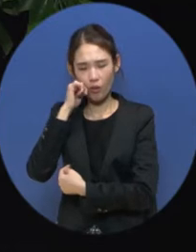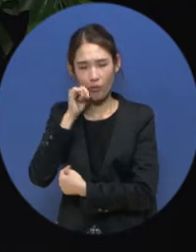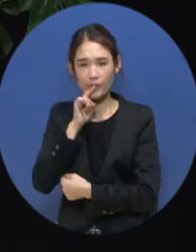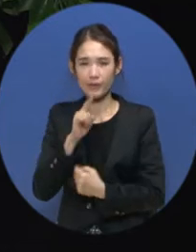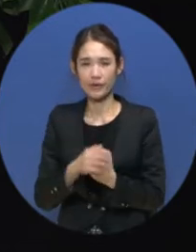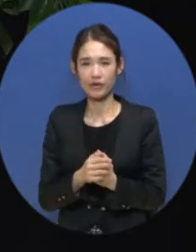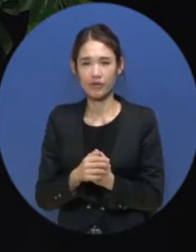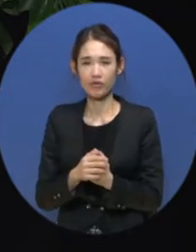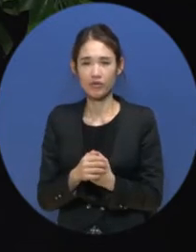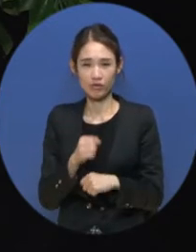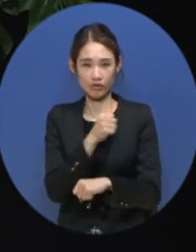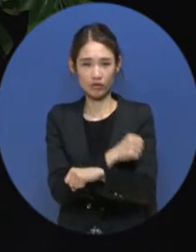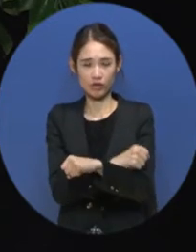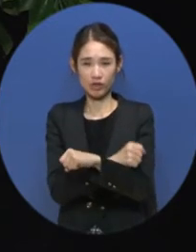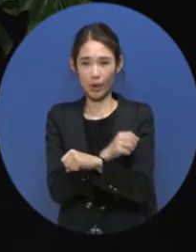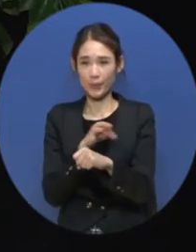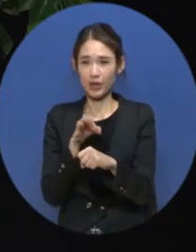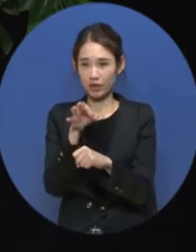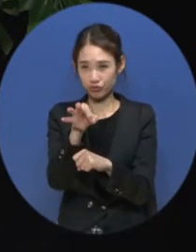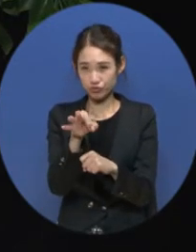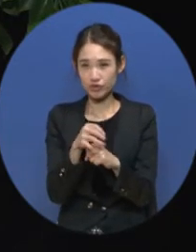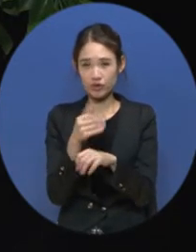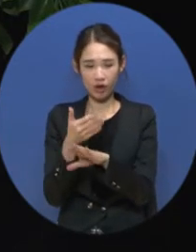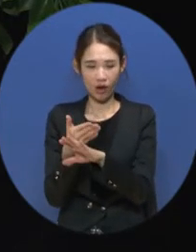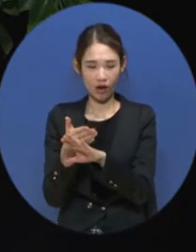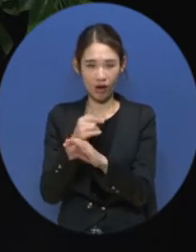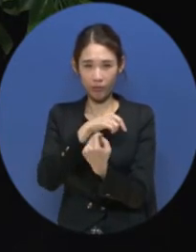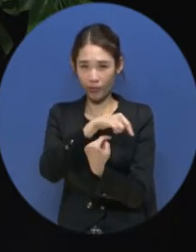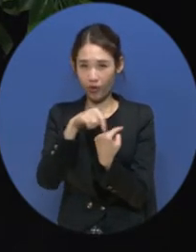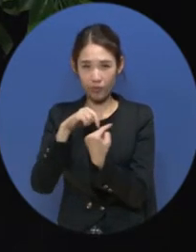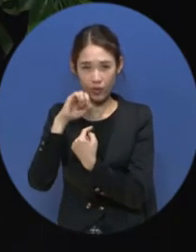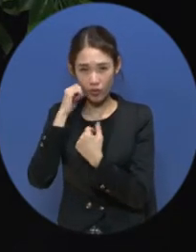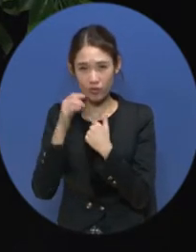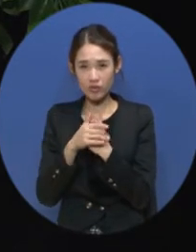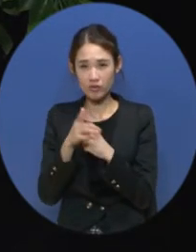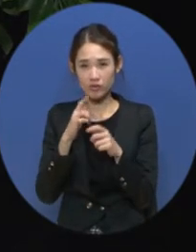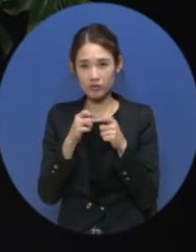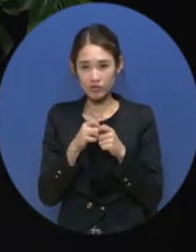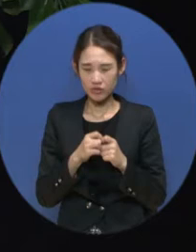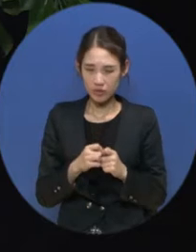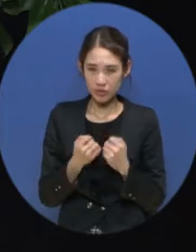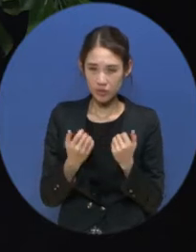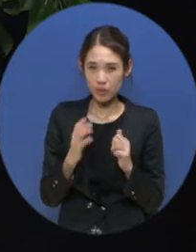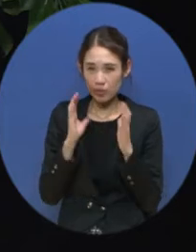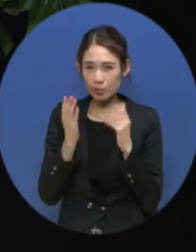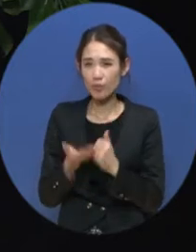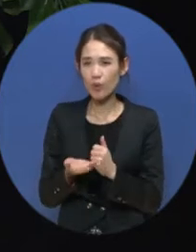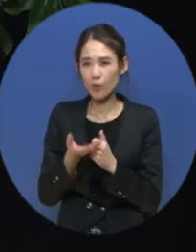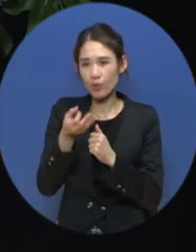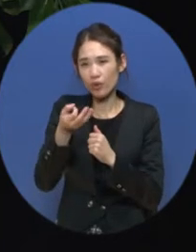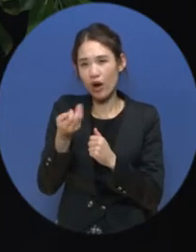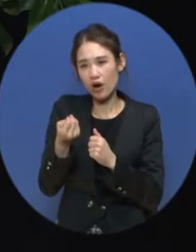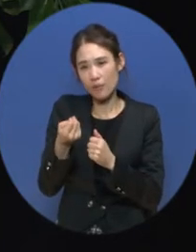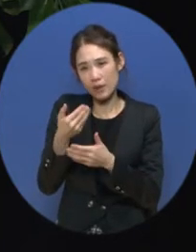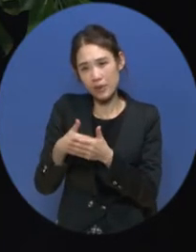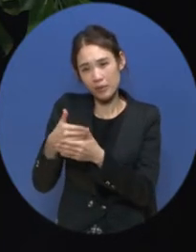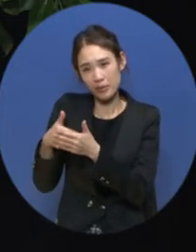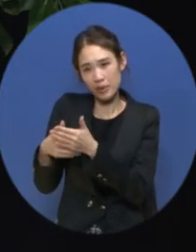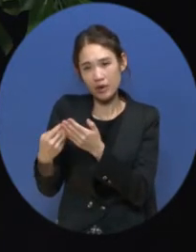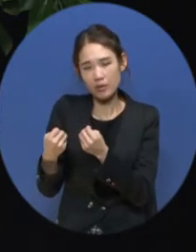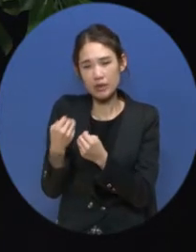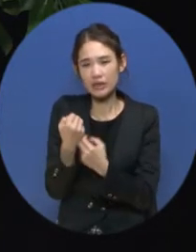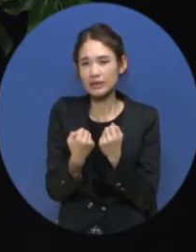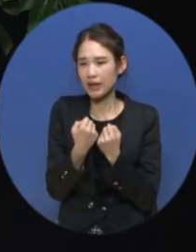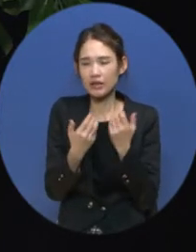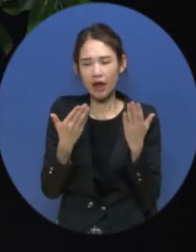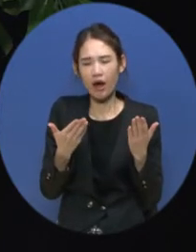거예요. 이렇게 이제 인건비 주고 다른 거 하기가, 이제 뭐 여기서 제가 디테일하게 보육료가 얼만데 얼마를 빼면 어떤 이것까지는 설명을